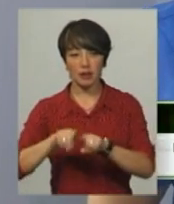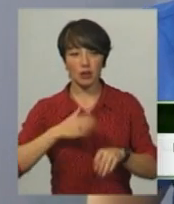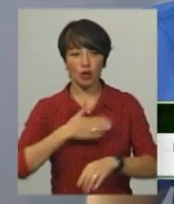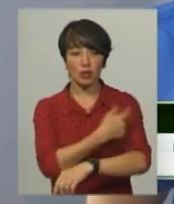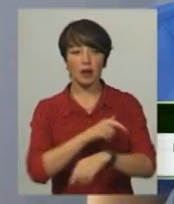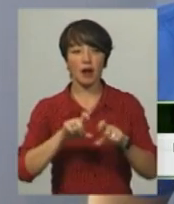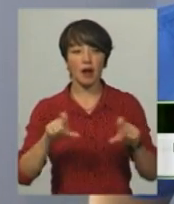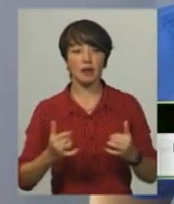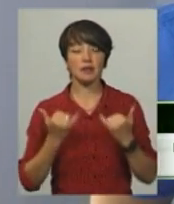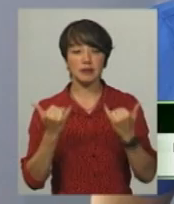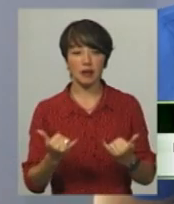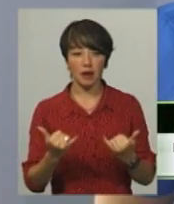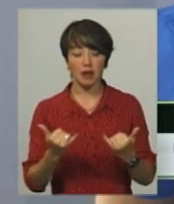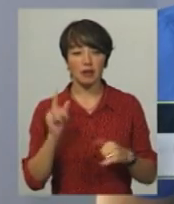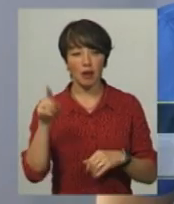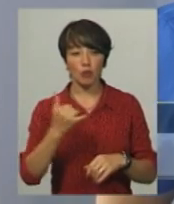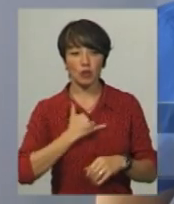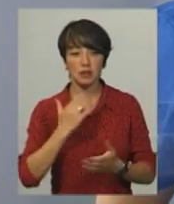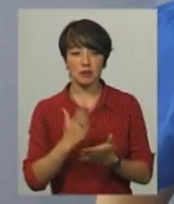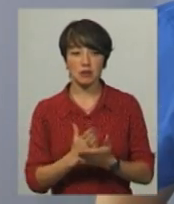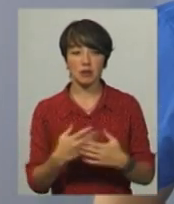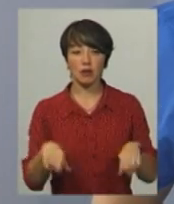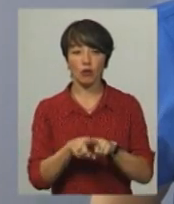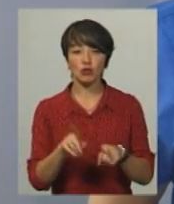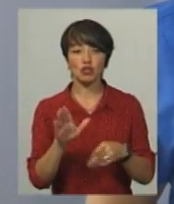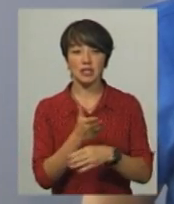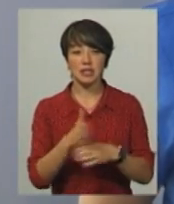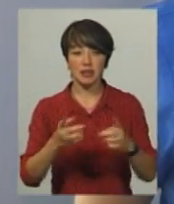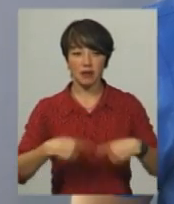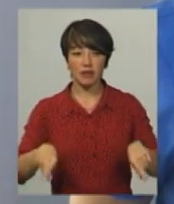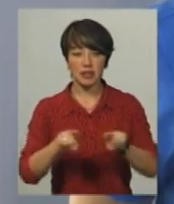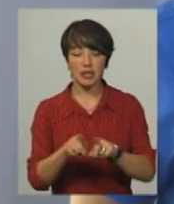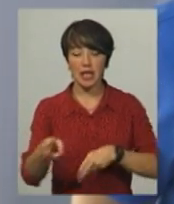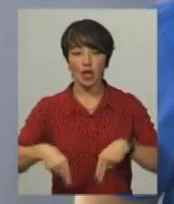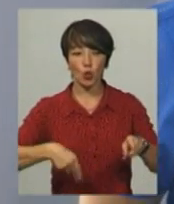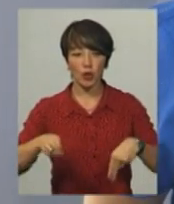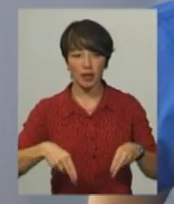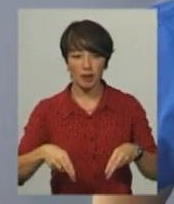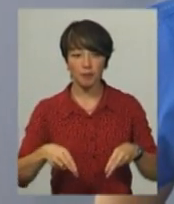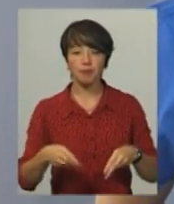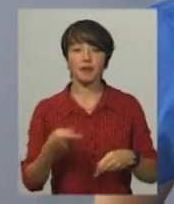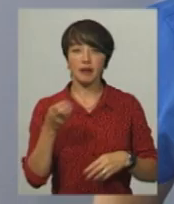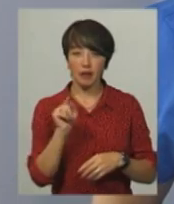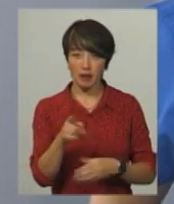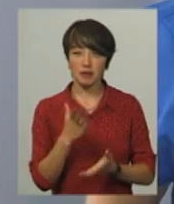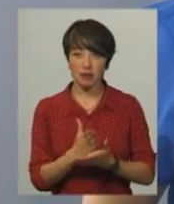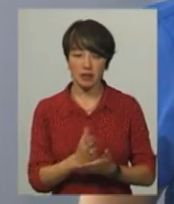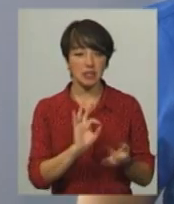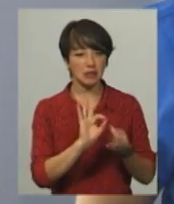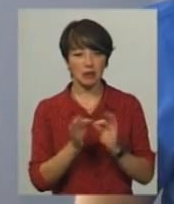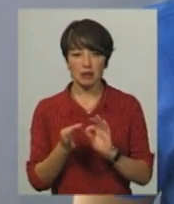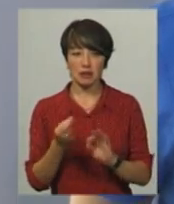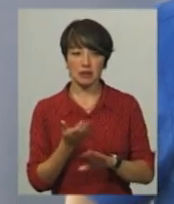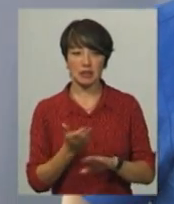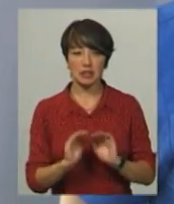лікарні. Там у нас розташована також частина відділення хірургії, де, до речі, знаходяться досить складні діти,